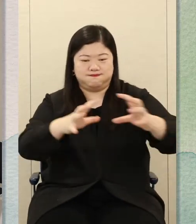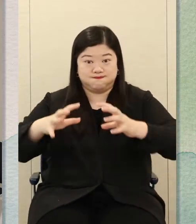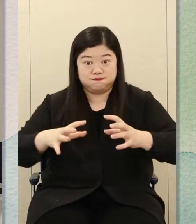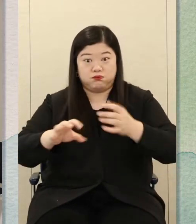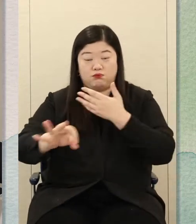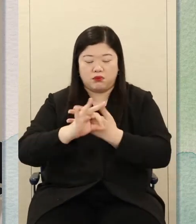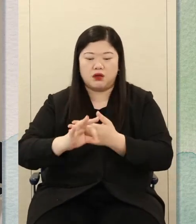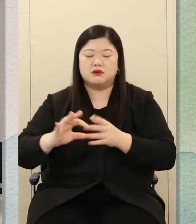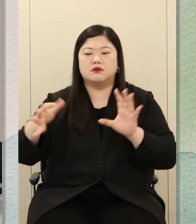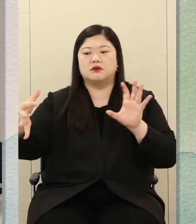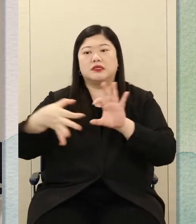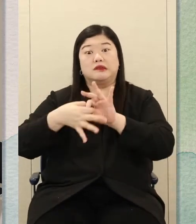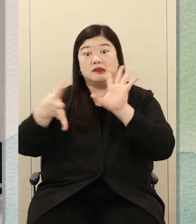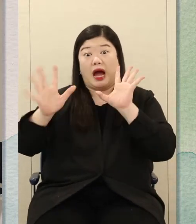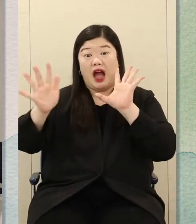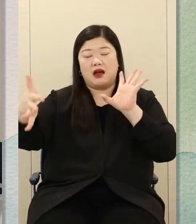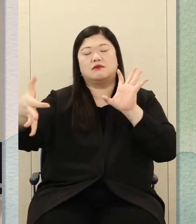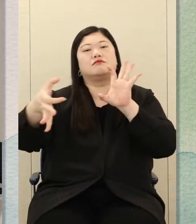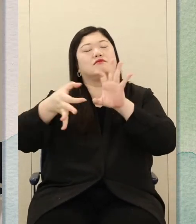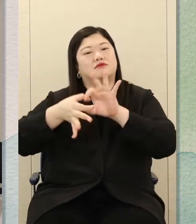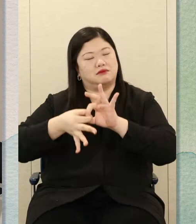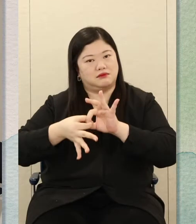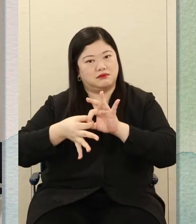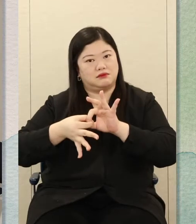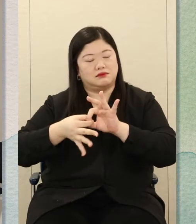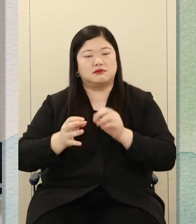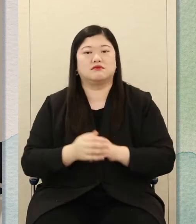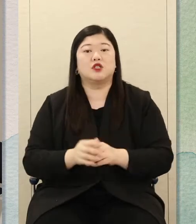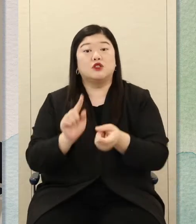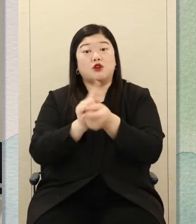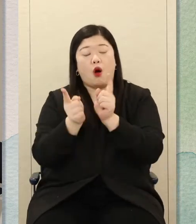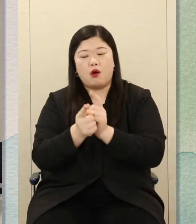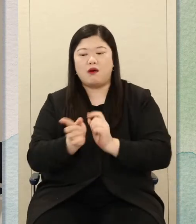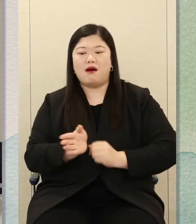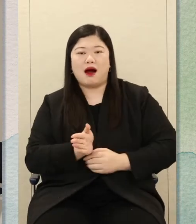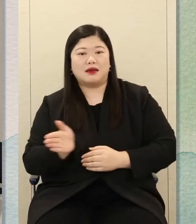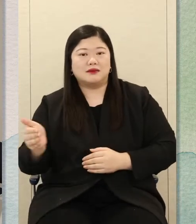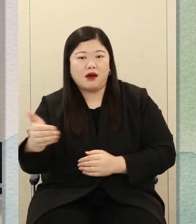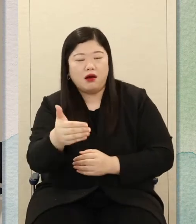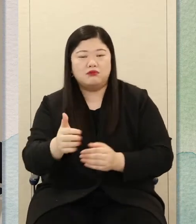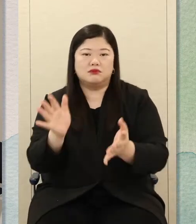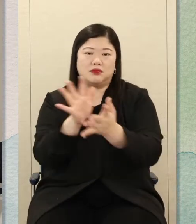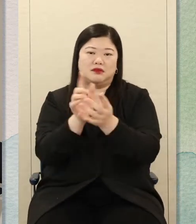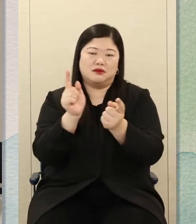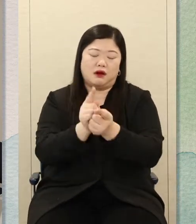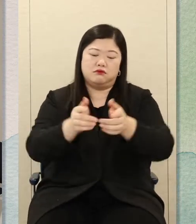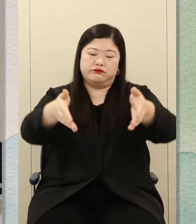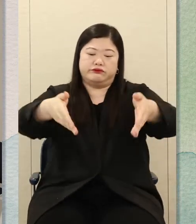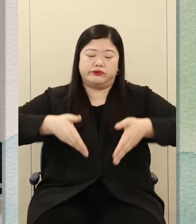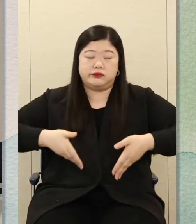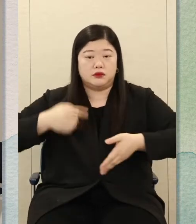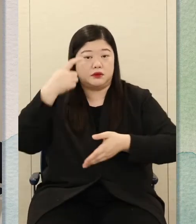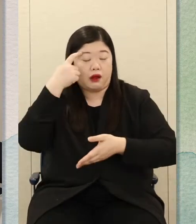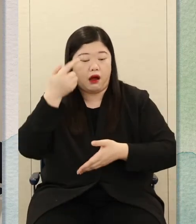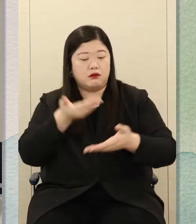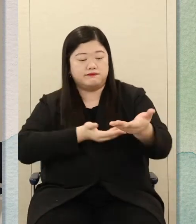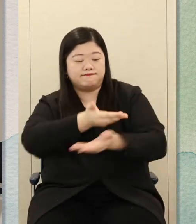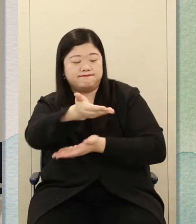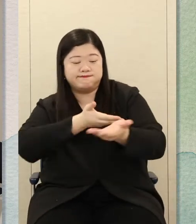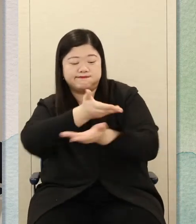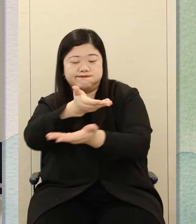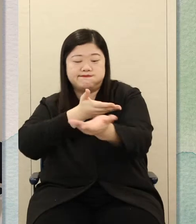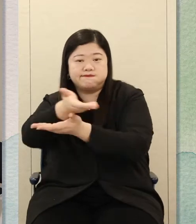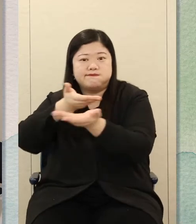그렇습니다. 책을 통해서 간접적으로 얘기를 나누기 때문에 다른 사람의 생각을 들을 수 있는 거예요.